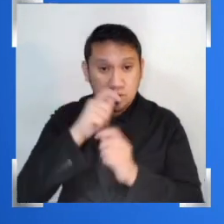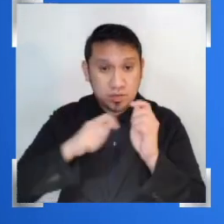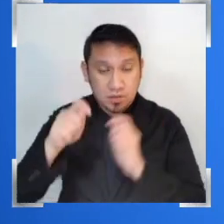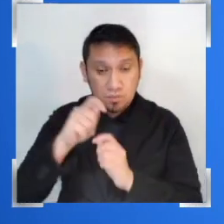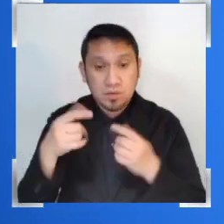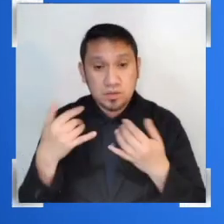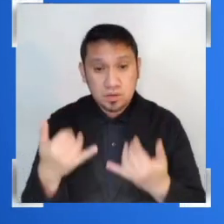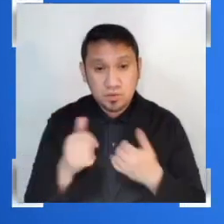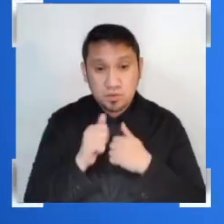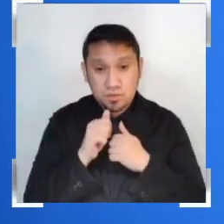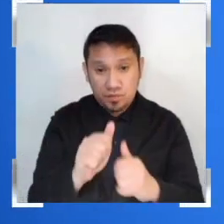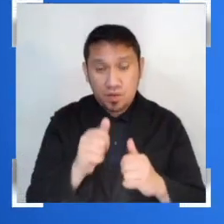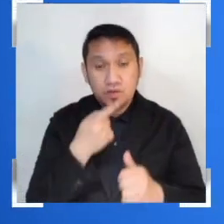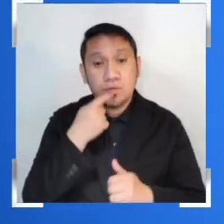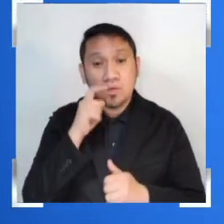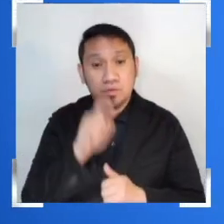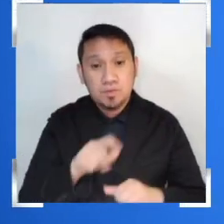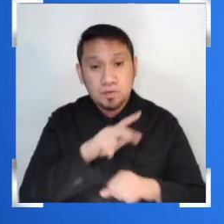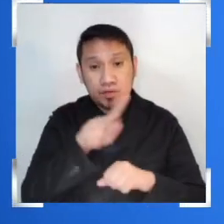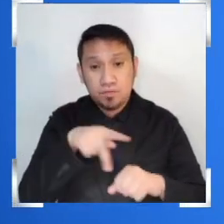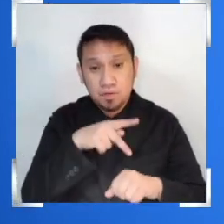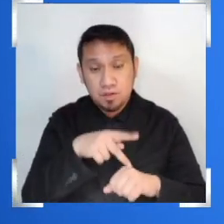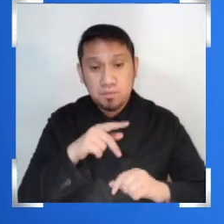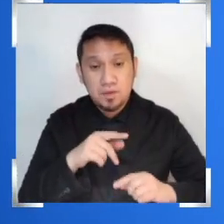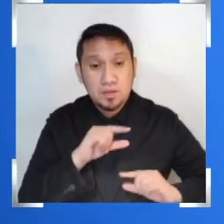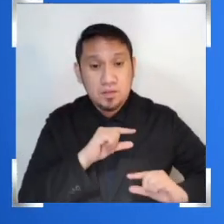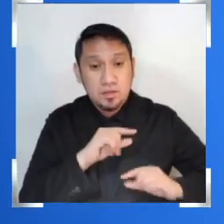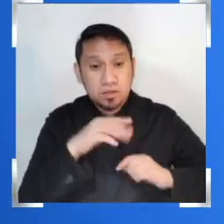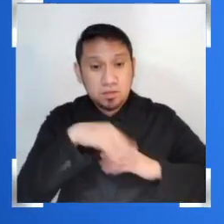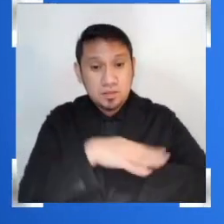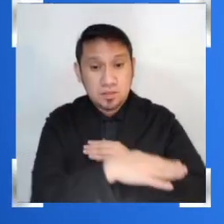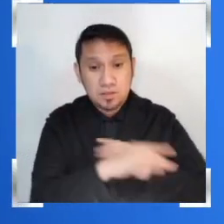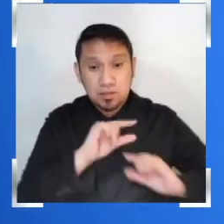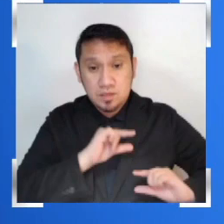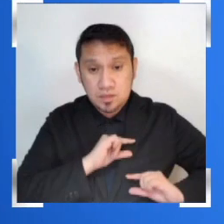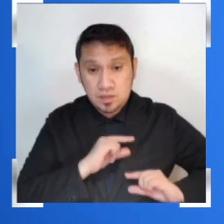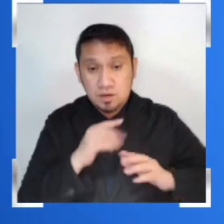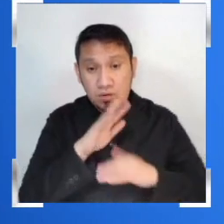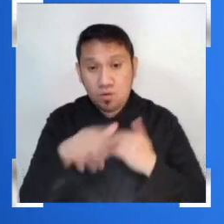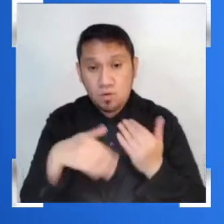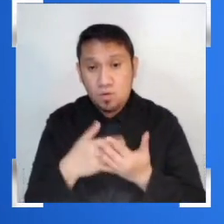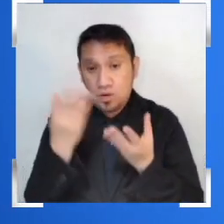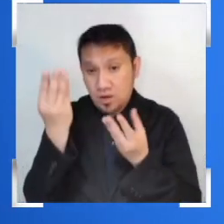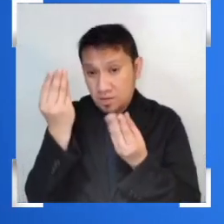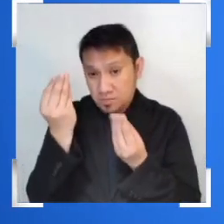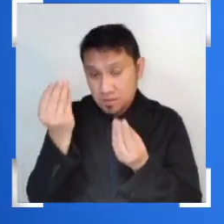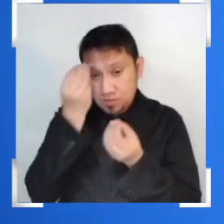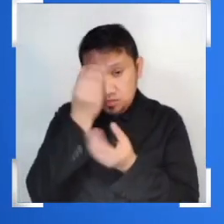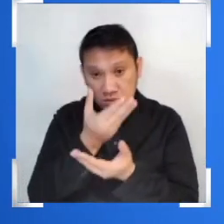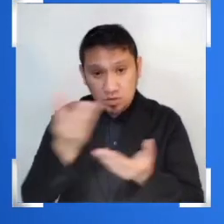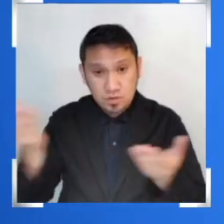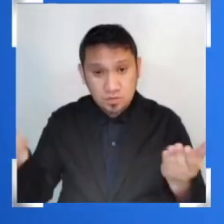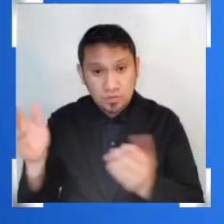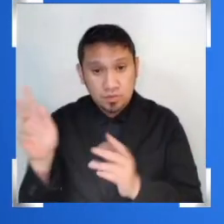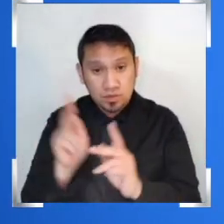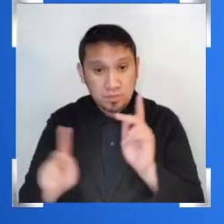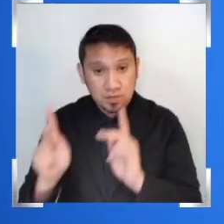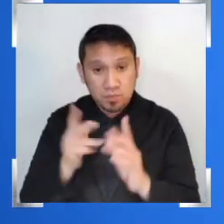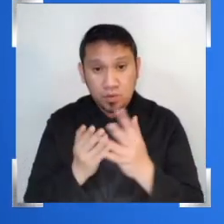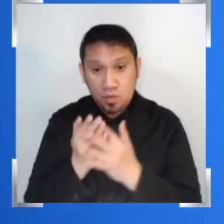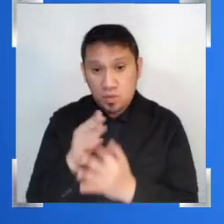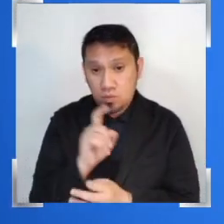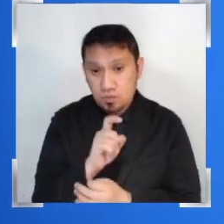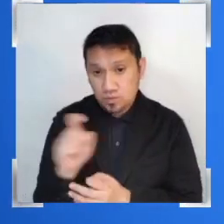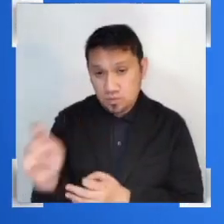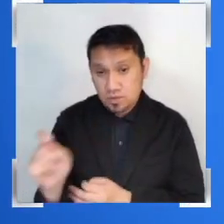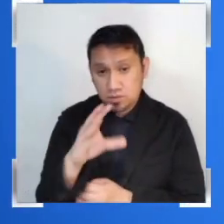ito sa direktiba ng Philippine Coast Guard. Lahat daw ng update ay pinapadala sa mga pasahero sa pamamagitan ng text at